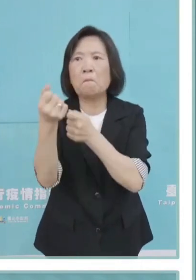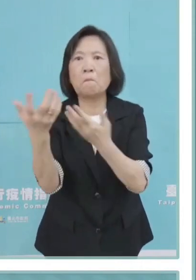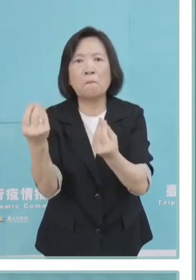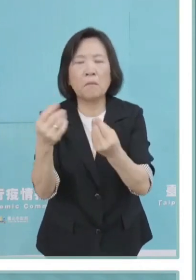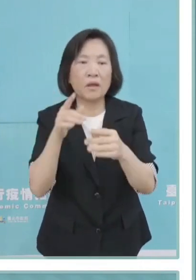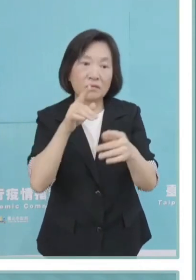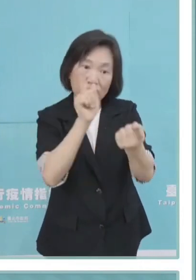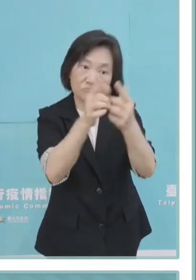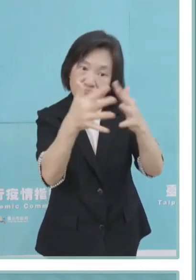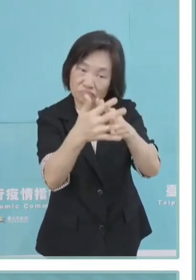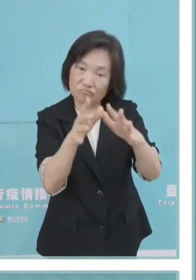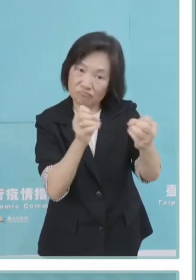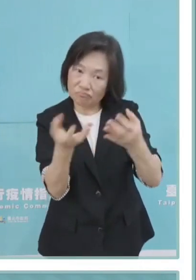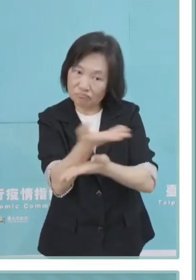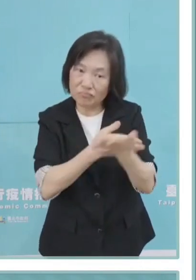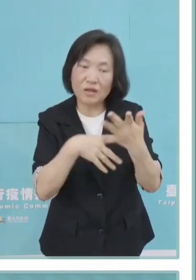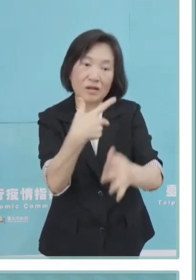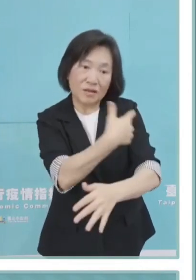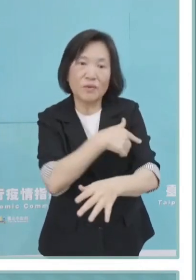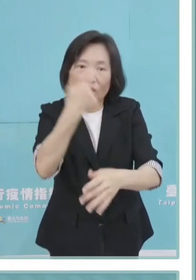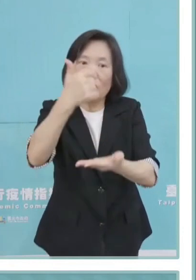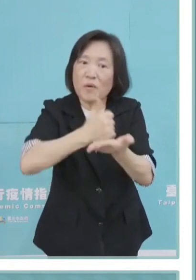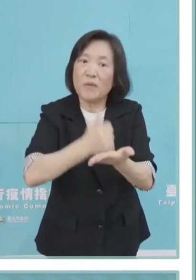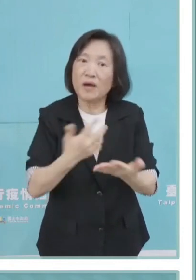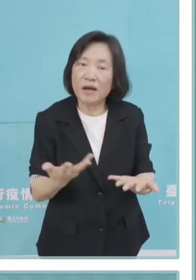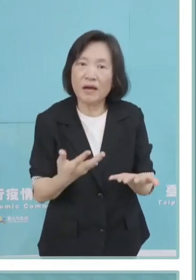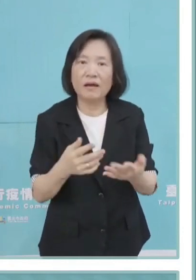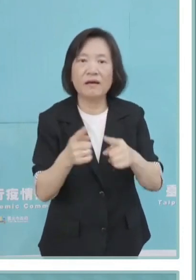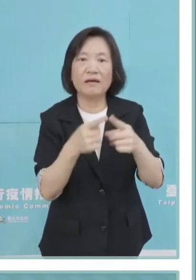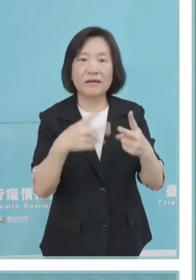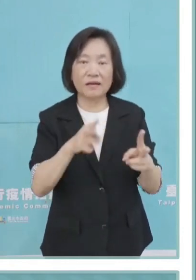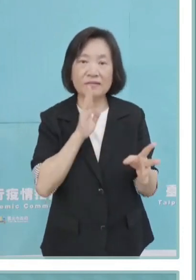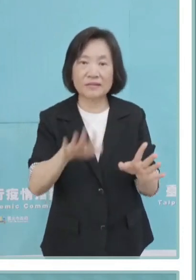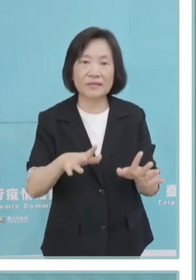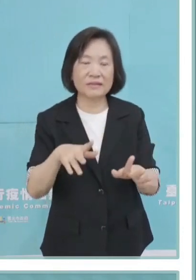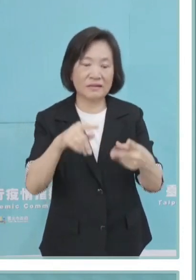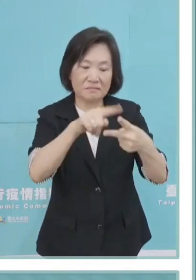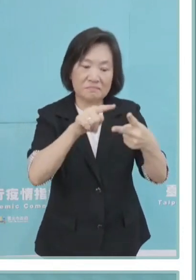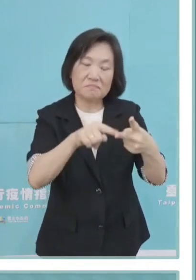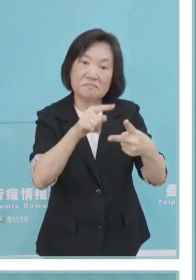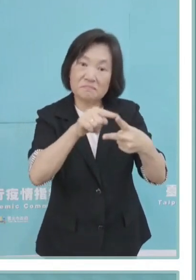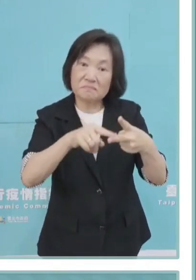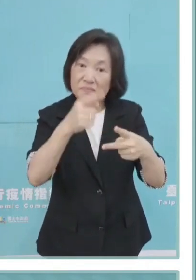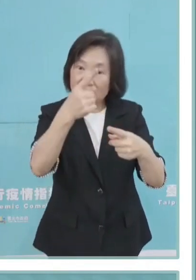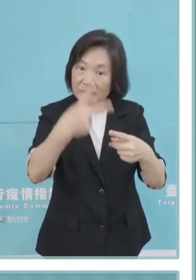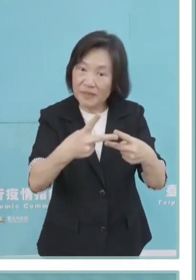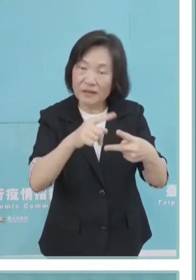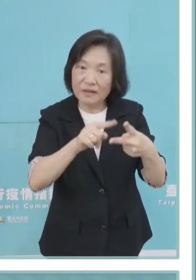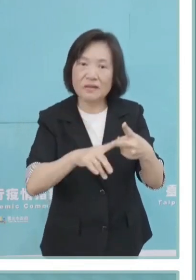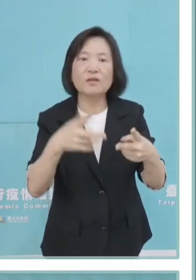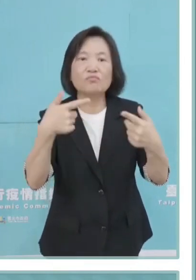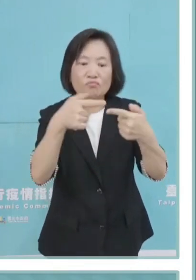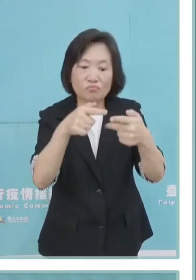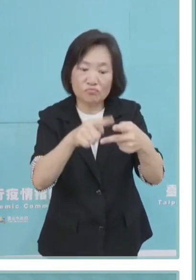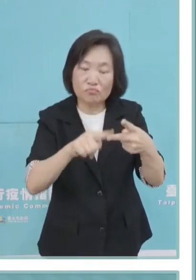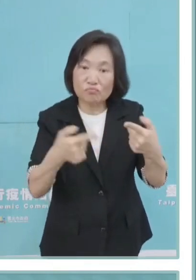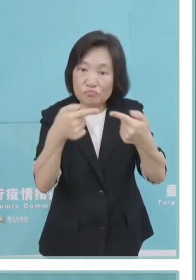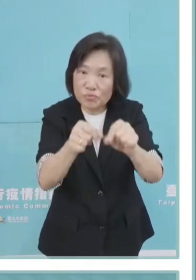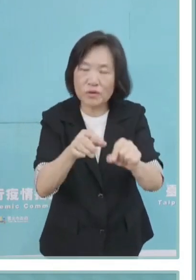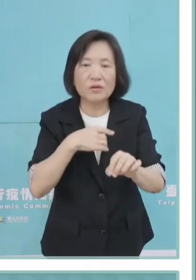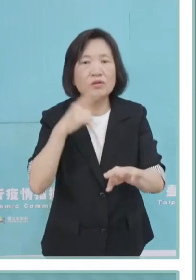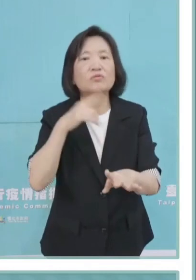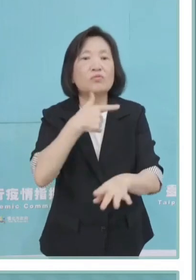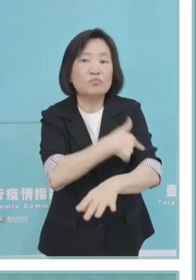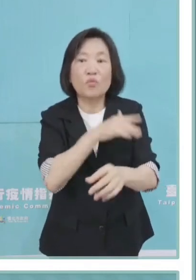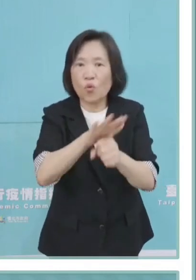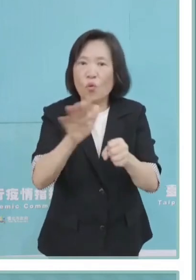去跟美国就是来沟通协调这个疫苗？那想再请教市长怎么看这个混打的部分，中央说要等到疫苗够才能做混打这个动